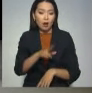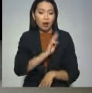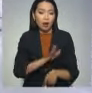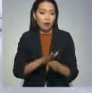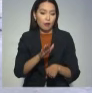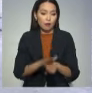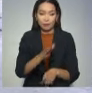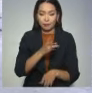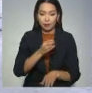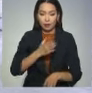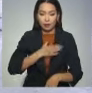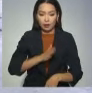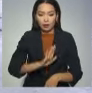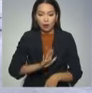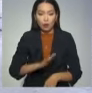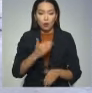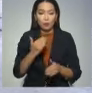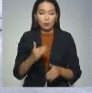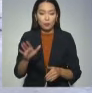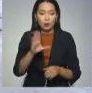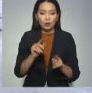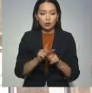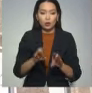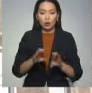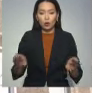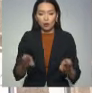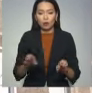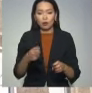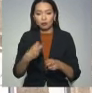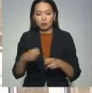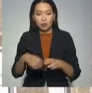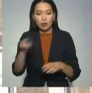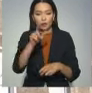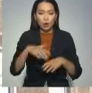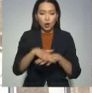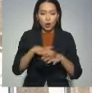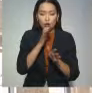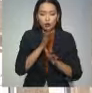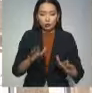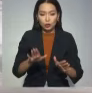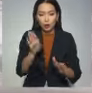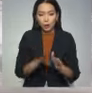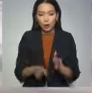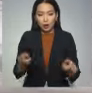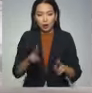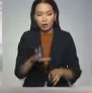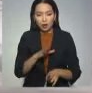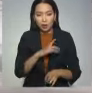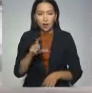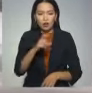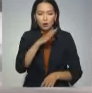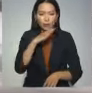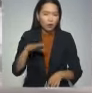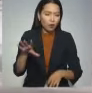жеткізді. Салдарынан қыстың көзі қырауда, құбырлар жарылып, жұрт жылусыз қалды. Ал екібастұздағы жағдай саланың қаншалықты